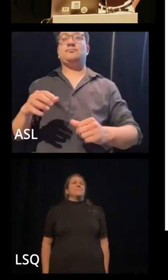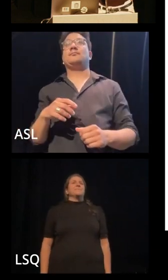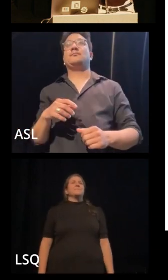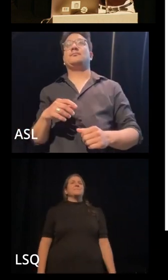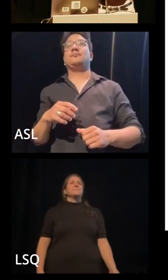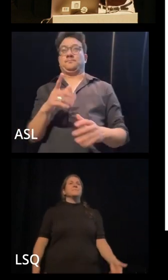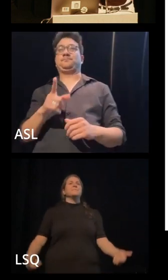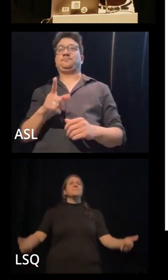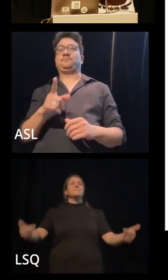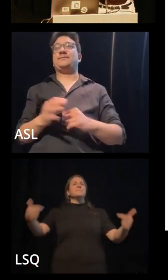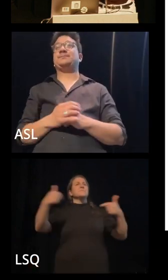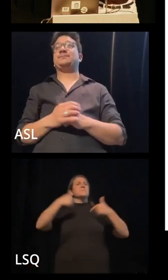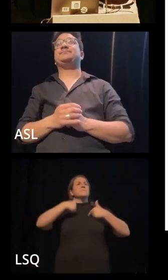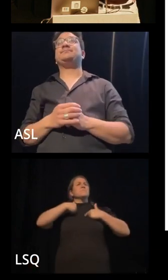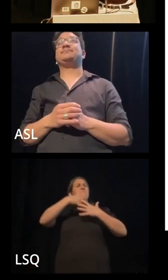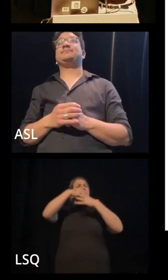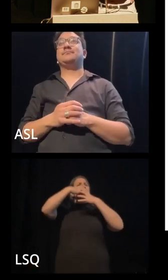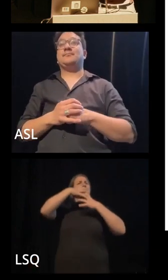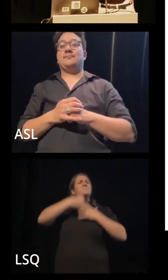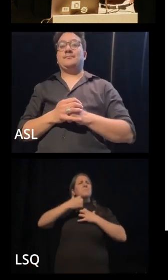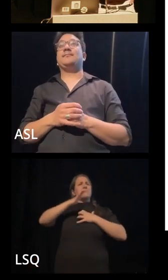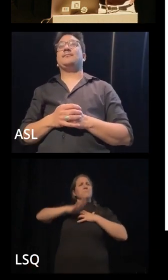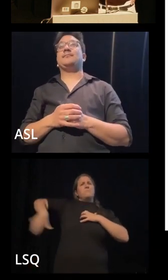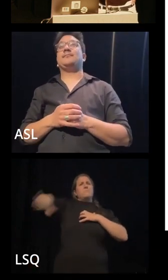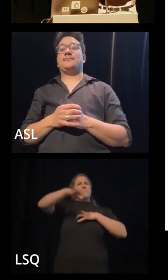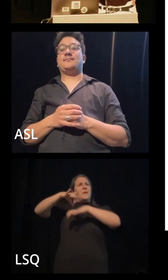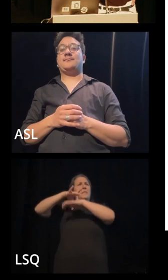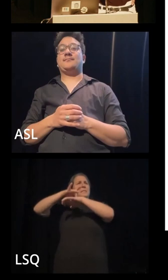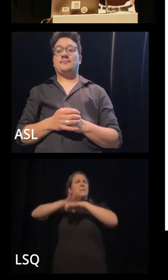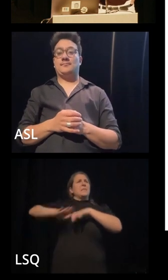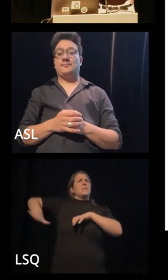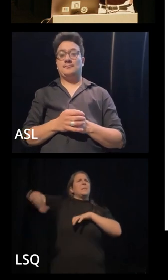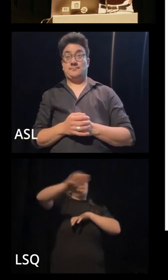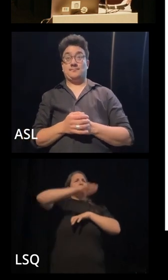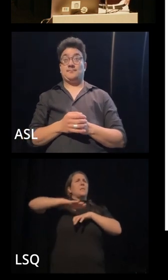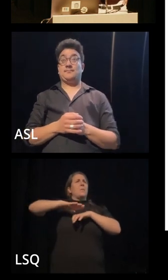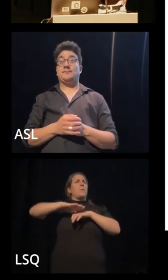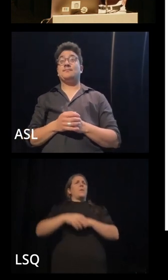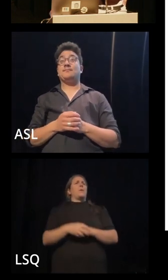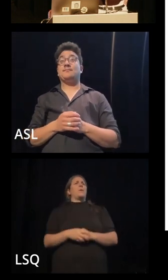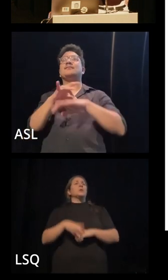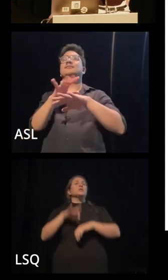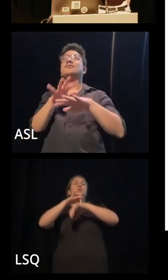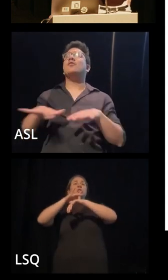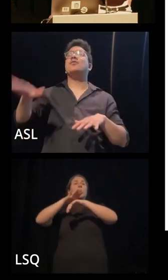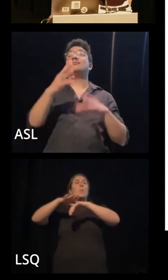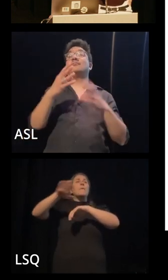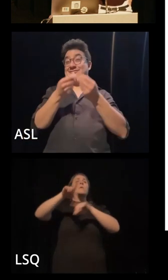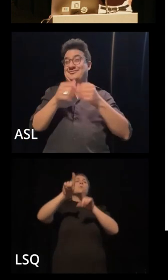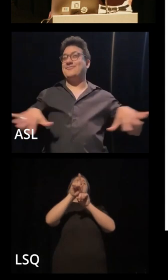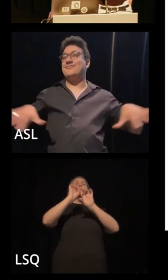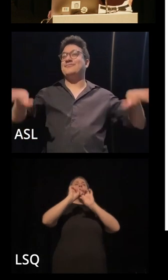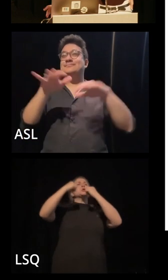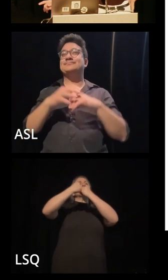Nous sommes fortement attachés à notre territoire, tant sur le plan géographique que social.